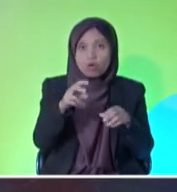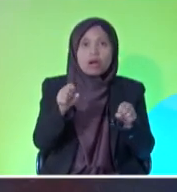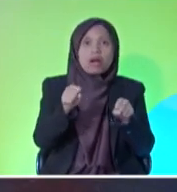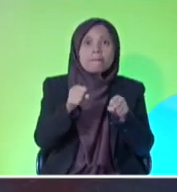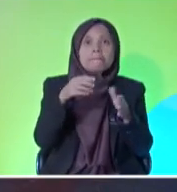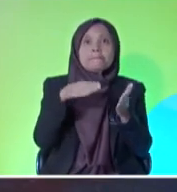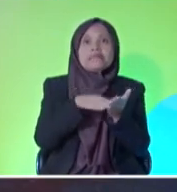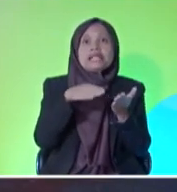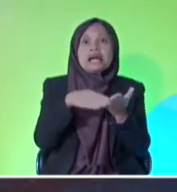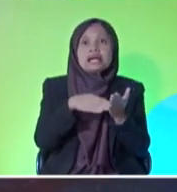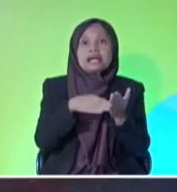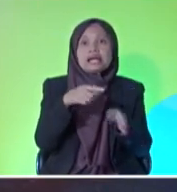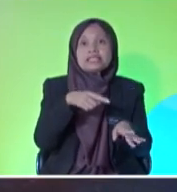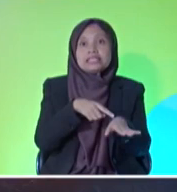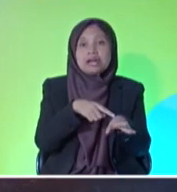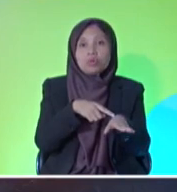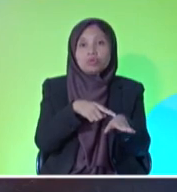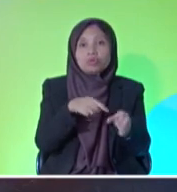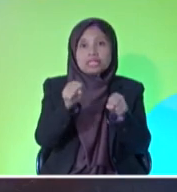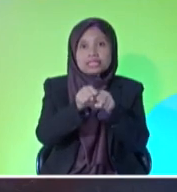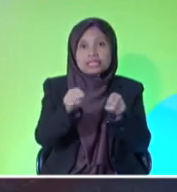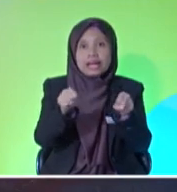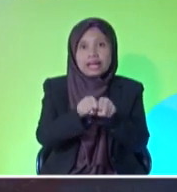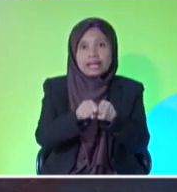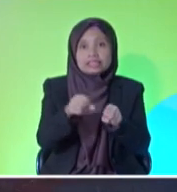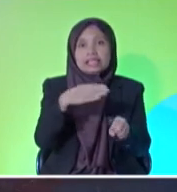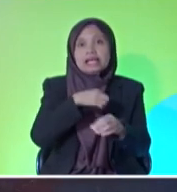ditambahkan jadi saya ada tugas untuk